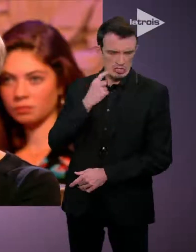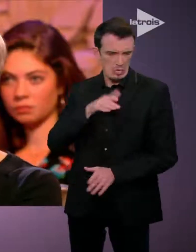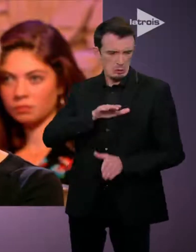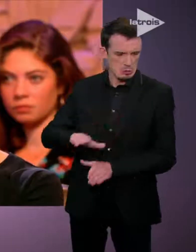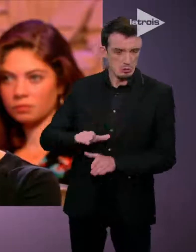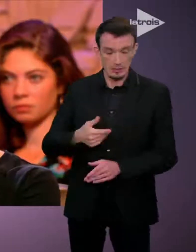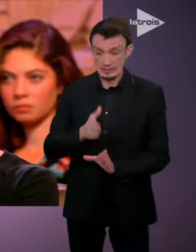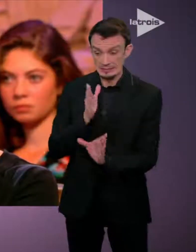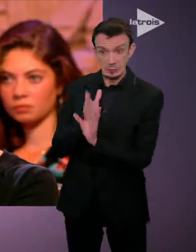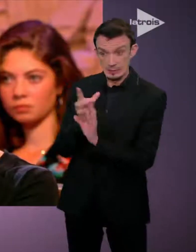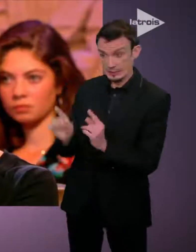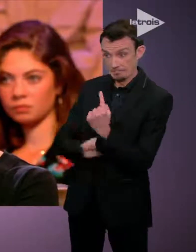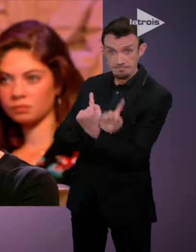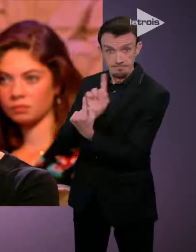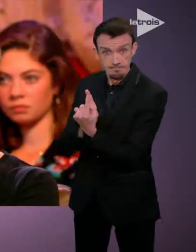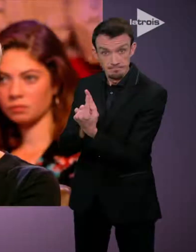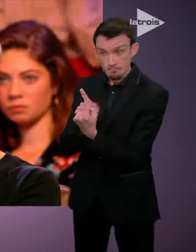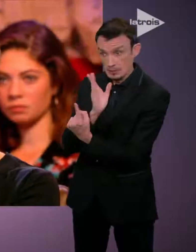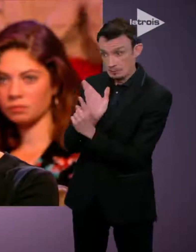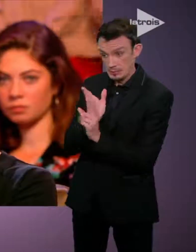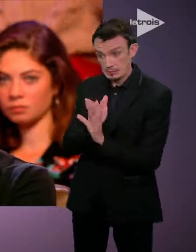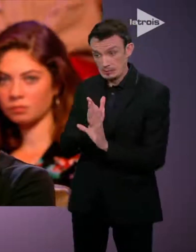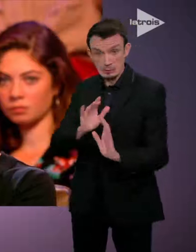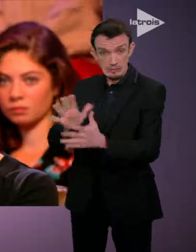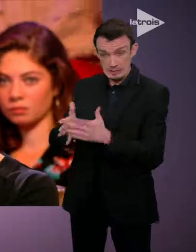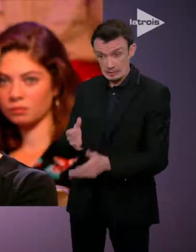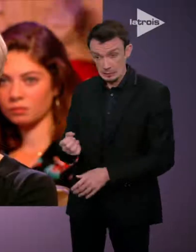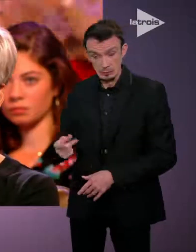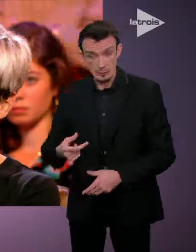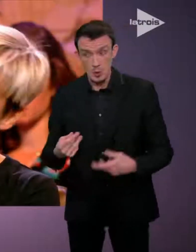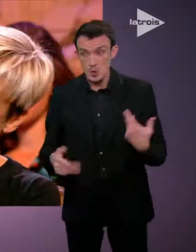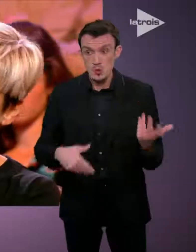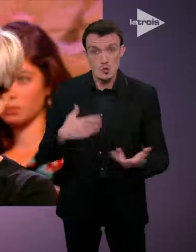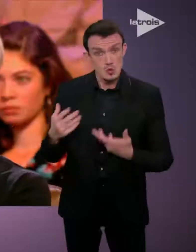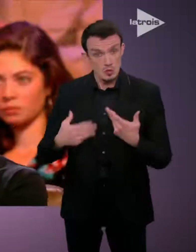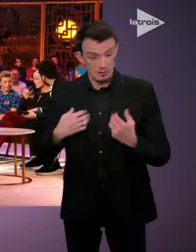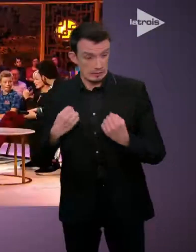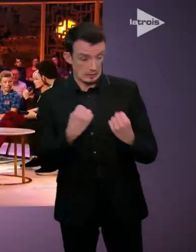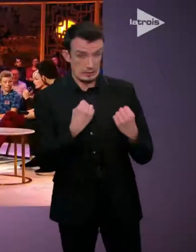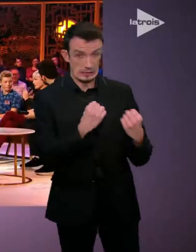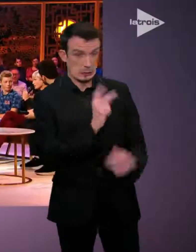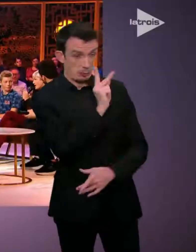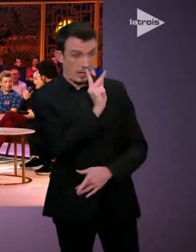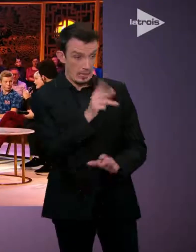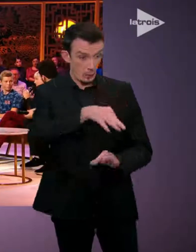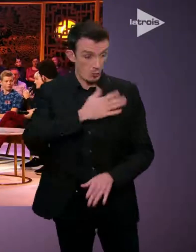facile, il fallait trouver un psy qui communique bien avec Sacha, on est même allé jusque Paris pour en trouver un, puis on a quand même trouvé un dans la région de